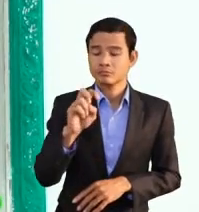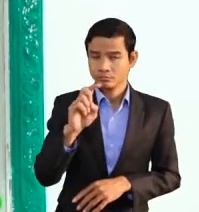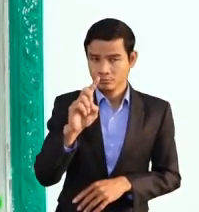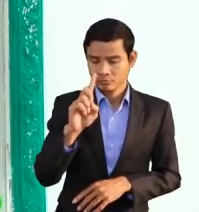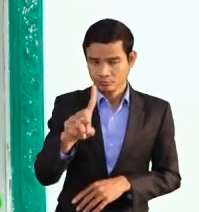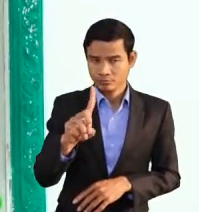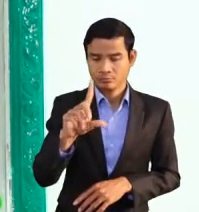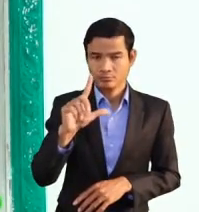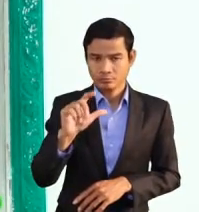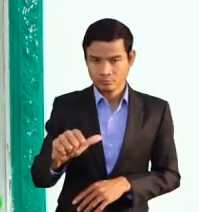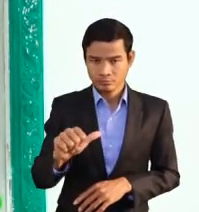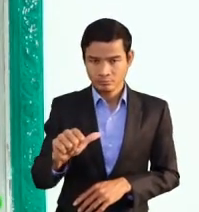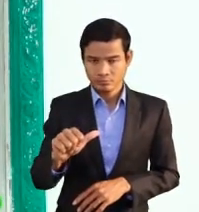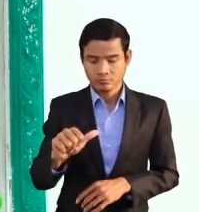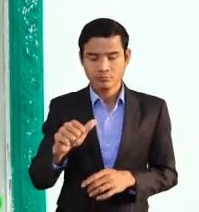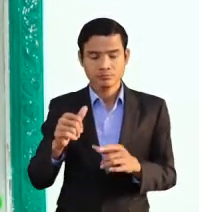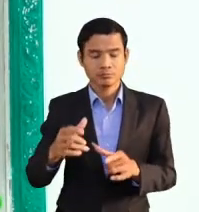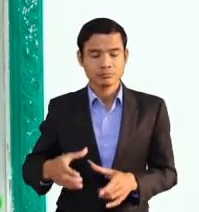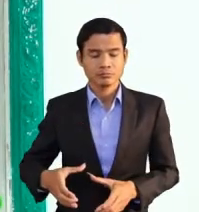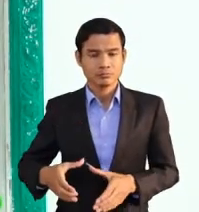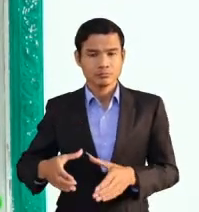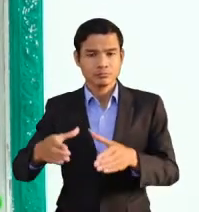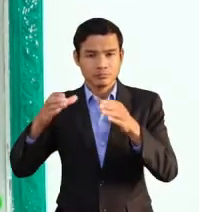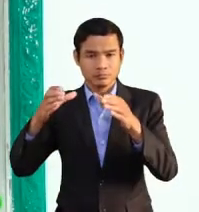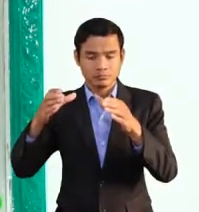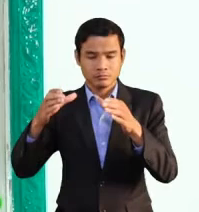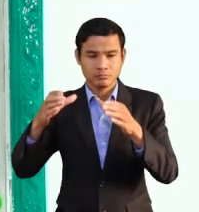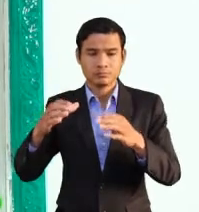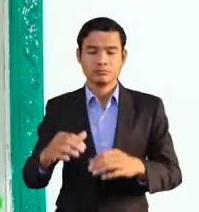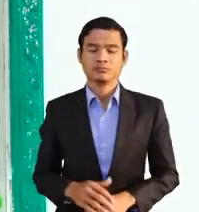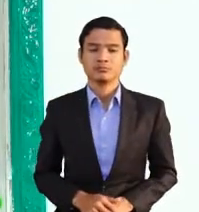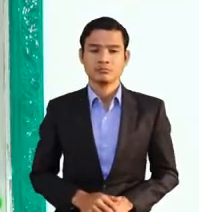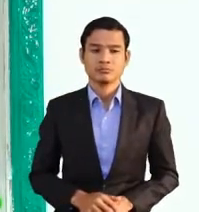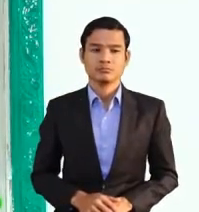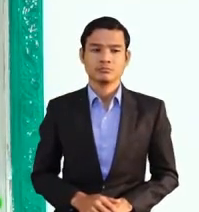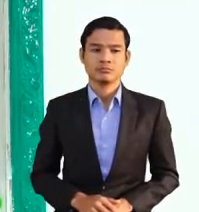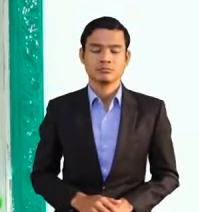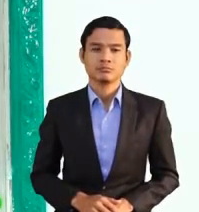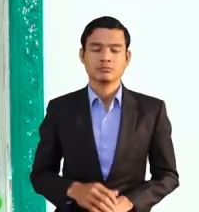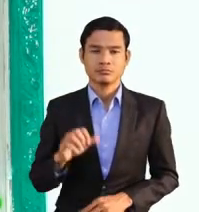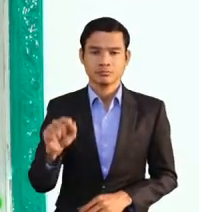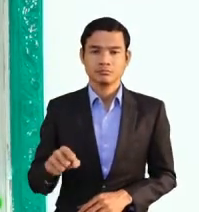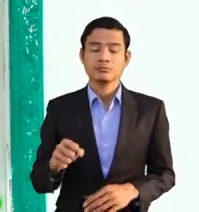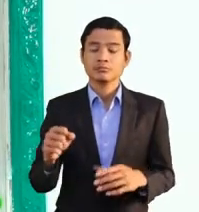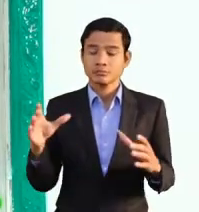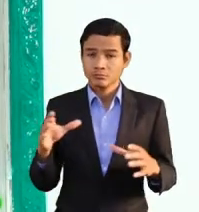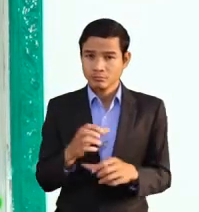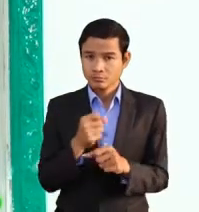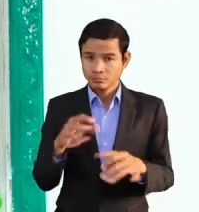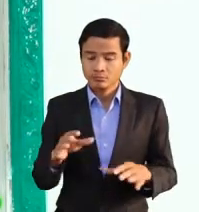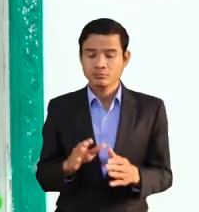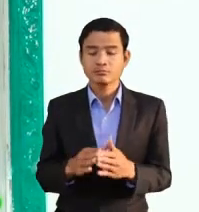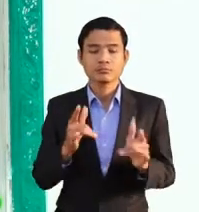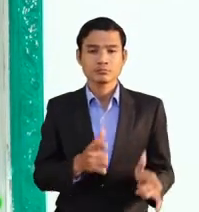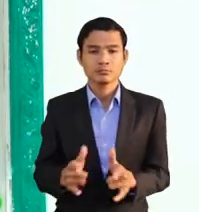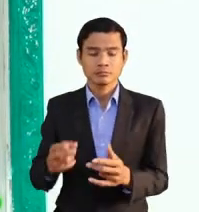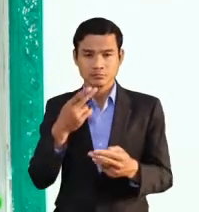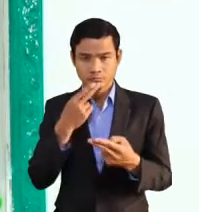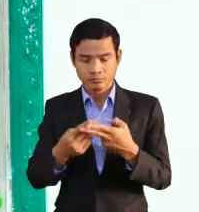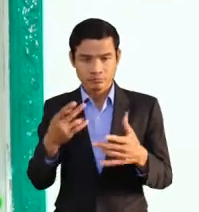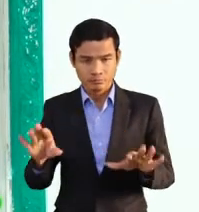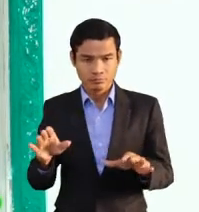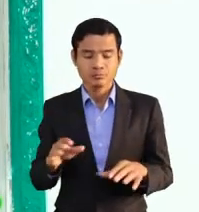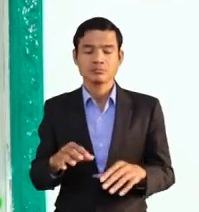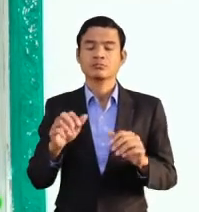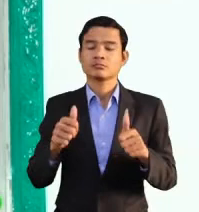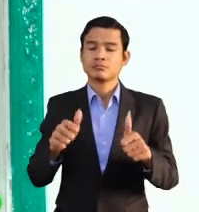bán mùi rồi bài cha chọc nơi chẳng con được điệp trả lời dữ